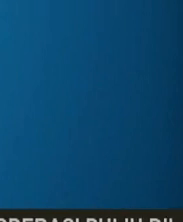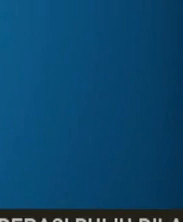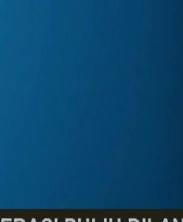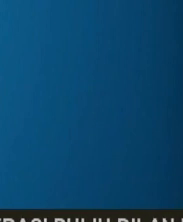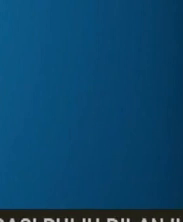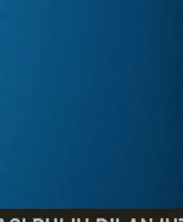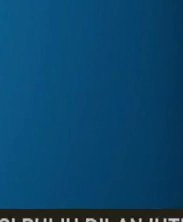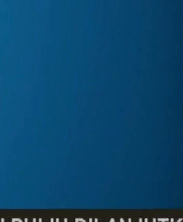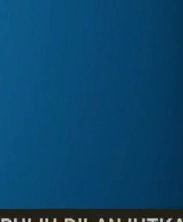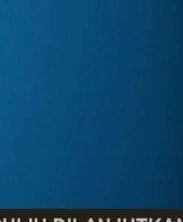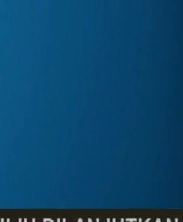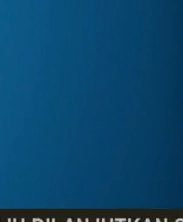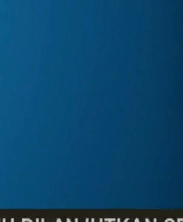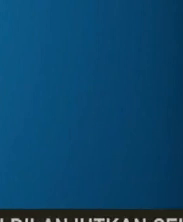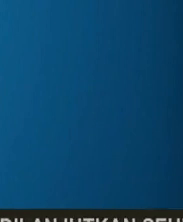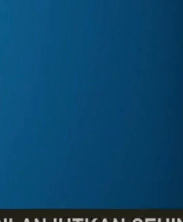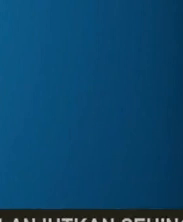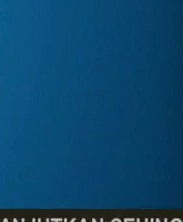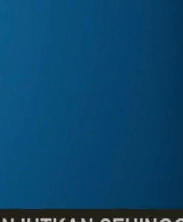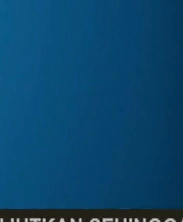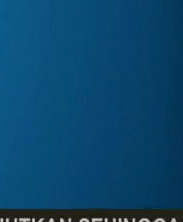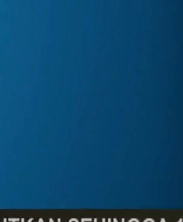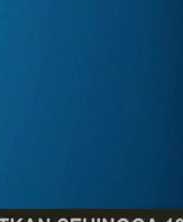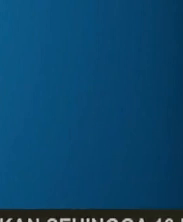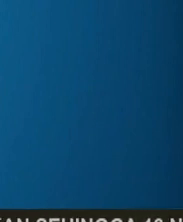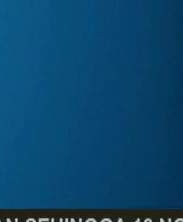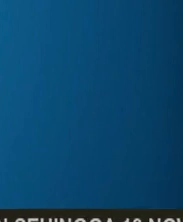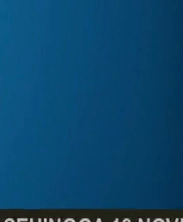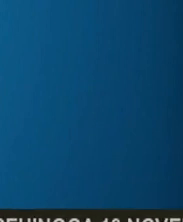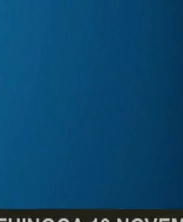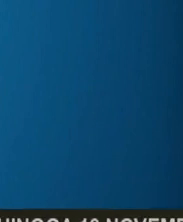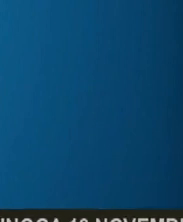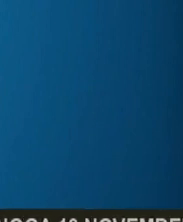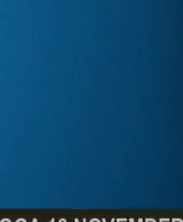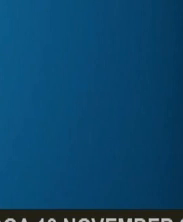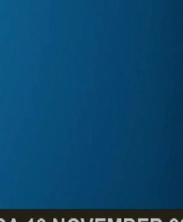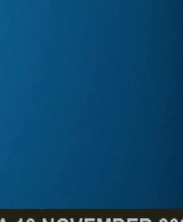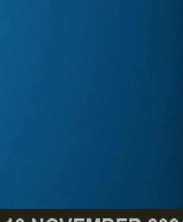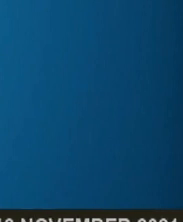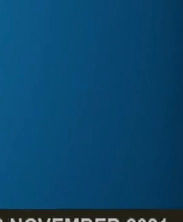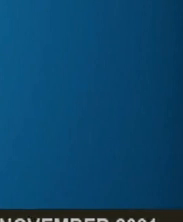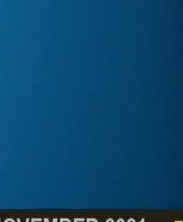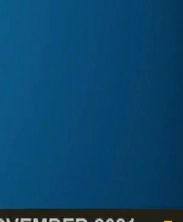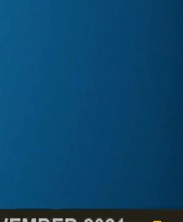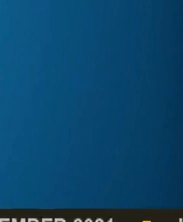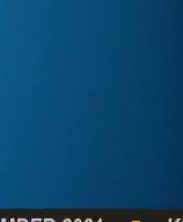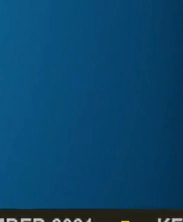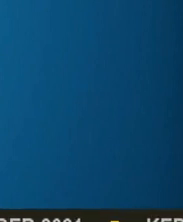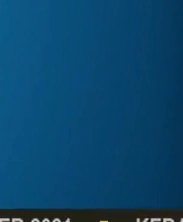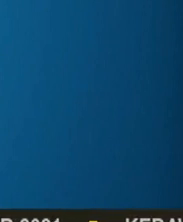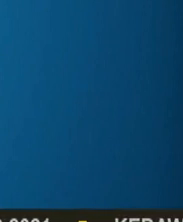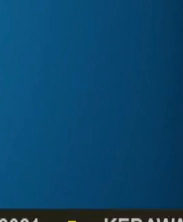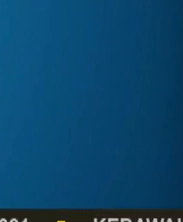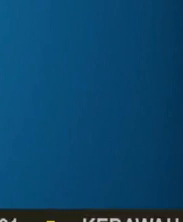kemasyarakatan belum temburung dari 18.00 hingga 1130 pagi dan 1 45 hingga 3 30 petang